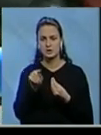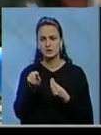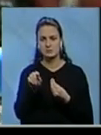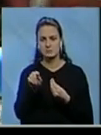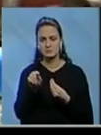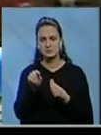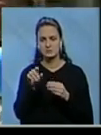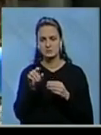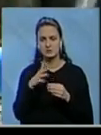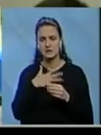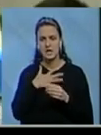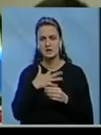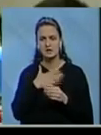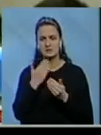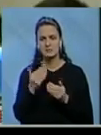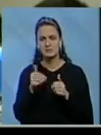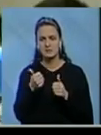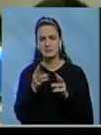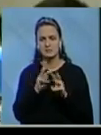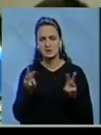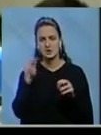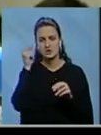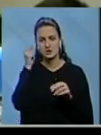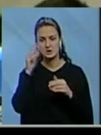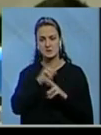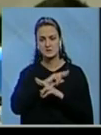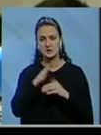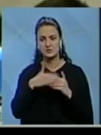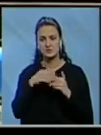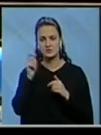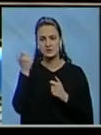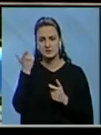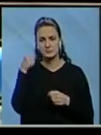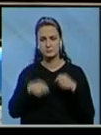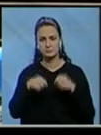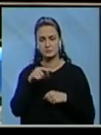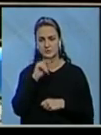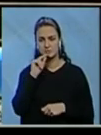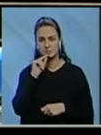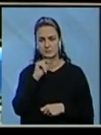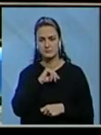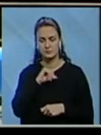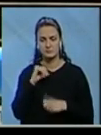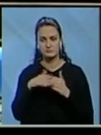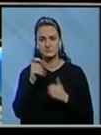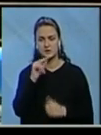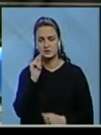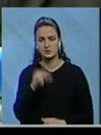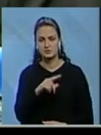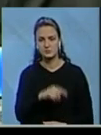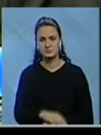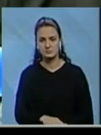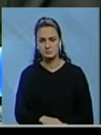უწოდებს. კანადის პრემიერ-მინისტრმა კი ჩინეთი სიკვდილით დასჯის თვითნებურ გამოყენებაში დაადანაშაულა.